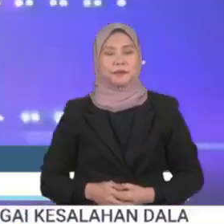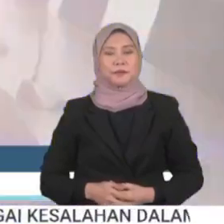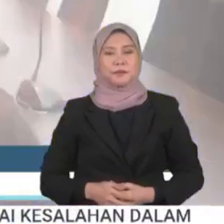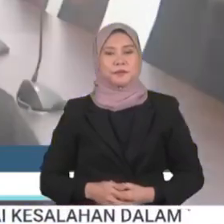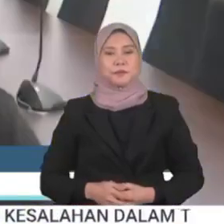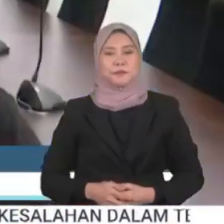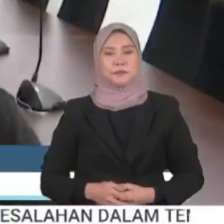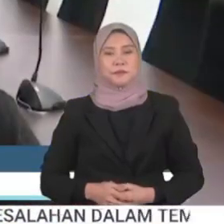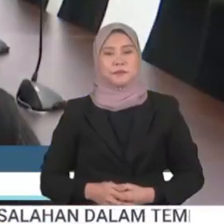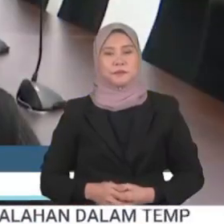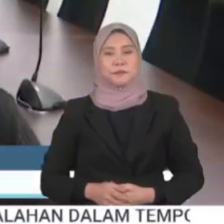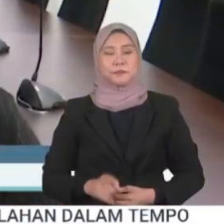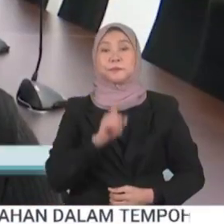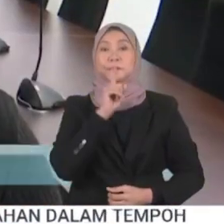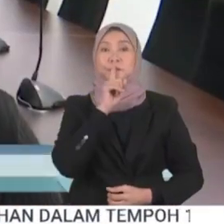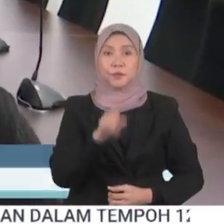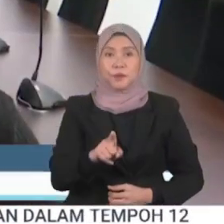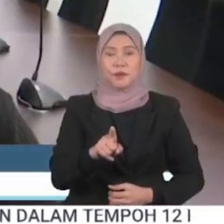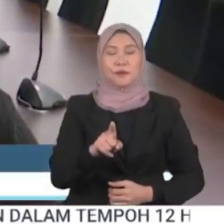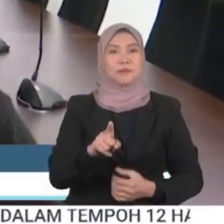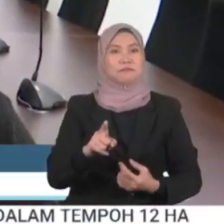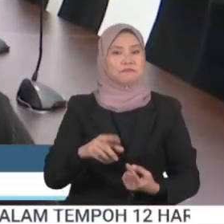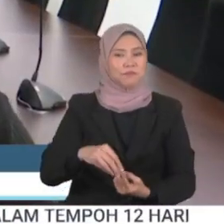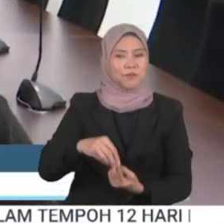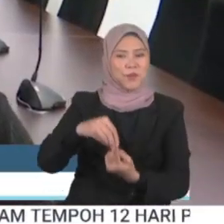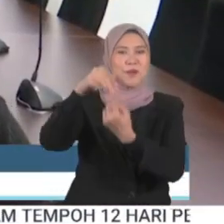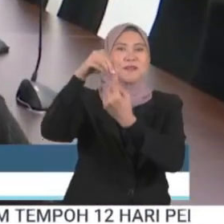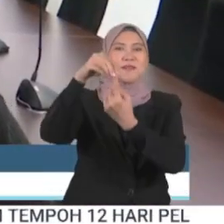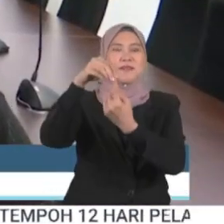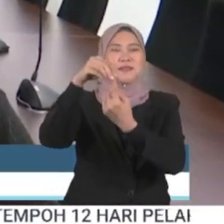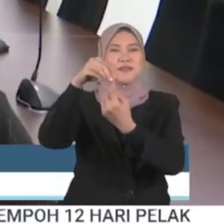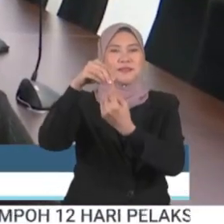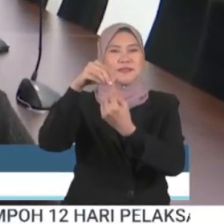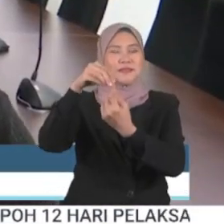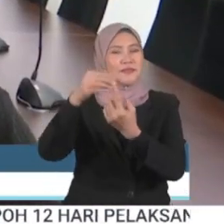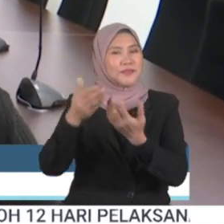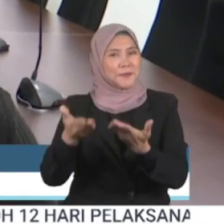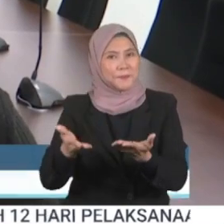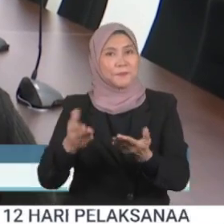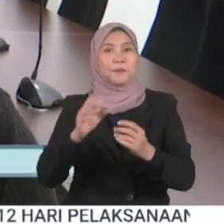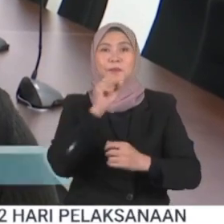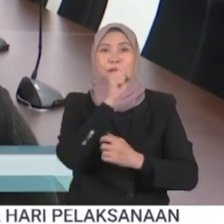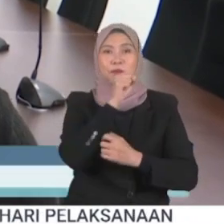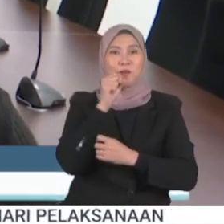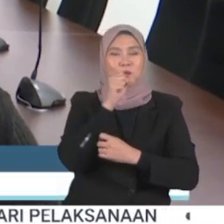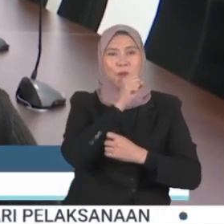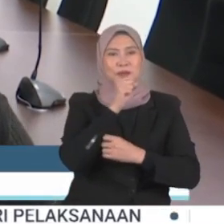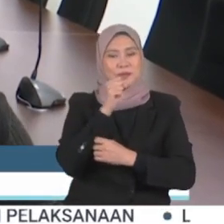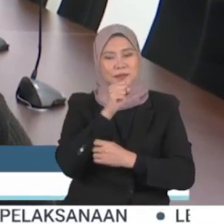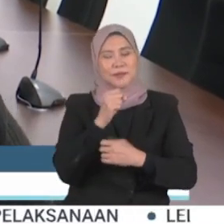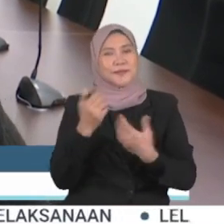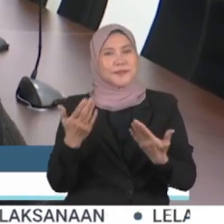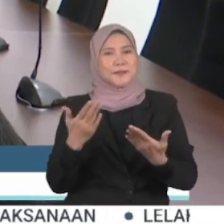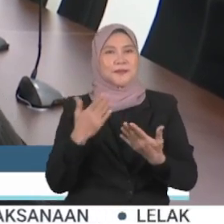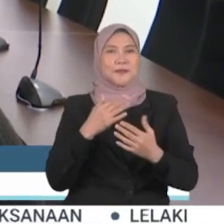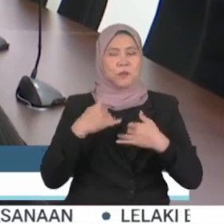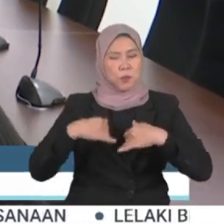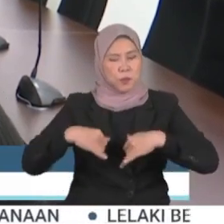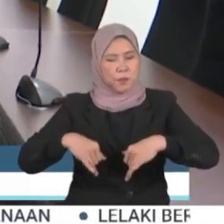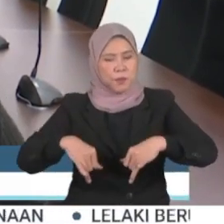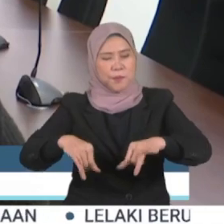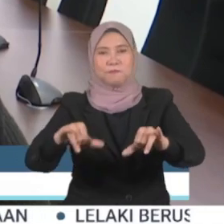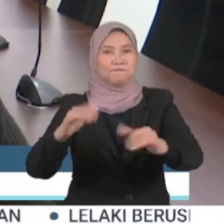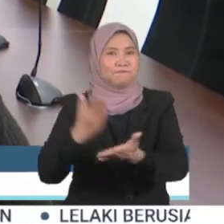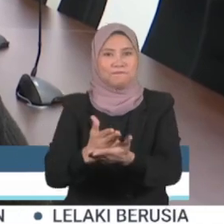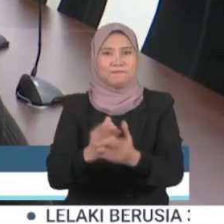persembahan dan pastinya sesuatu kelainan yang akan kami Tampilkan tetapi konsep dia masih sama hiburan tanpa henti